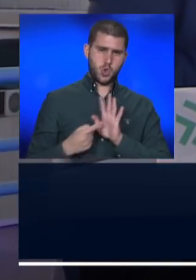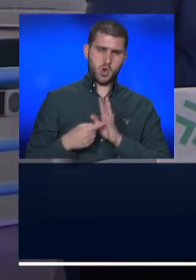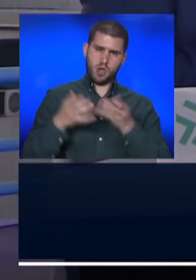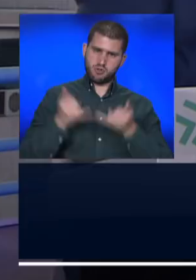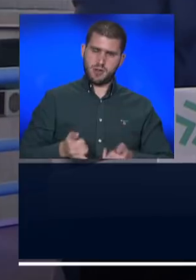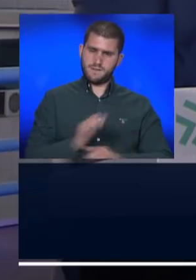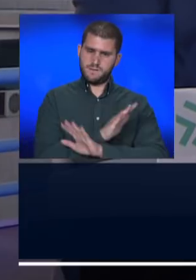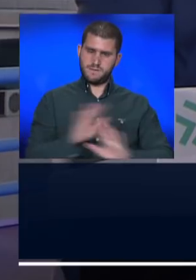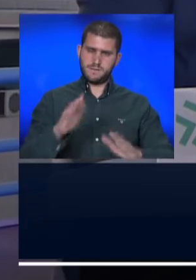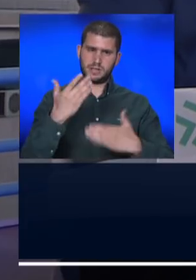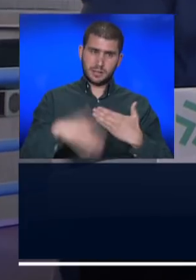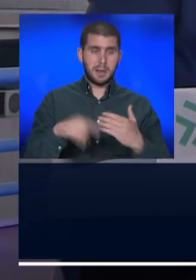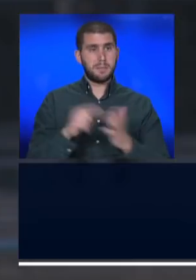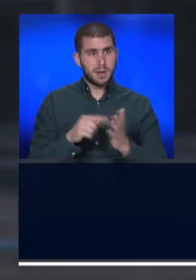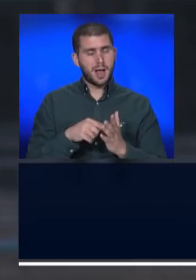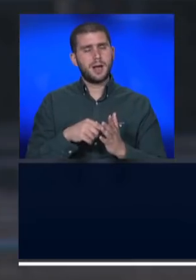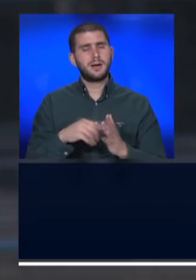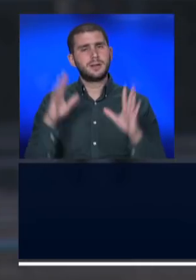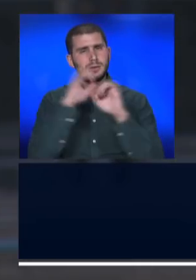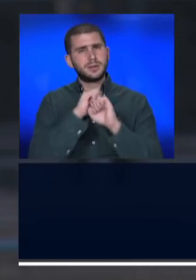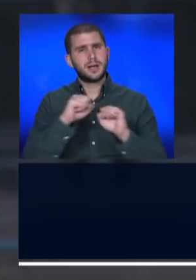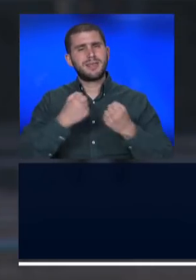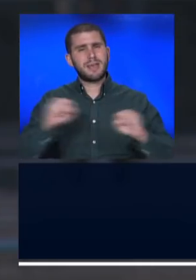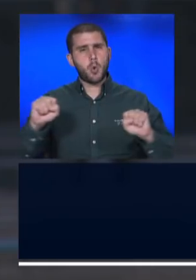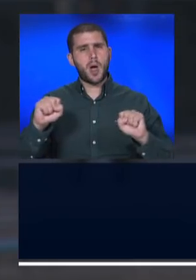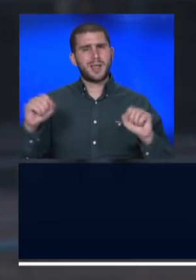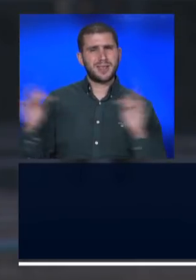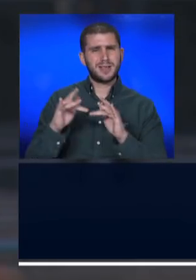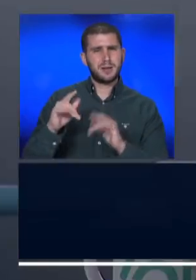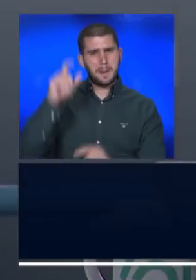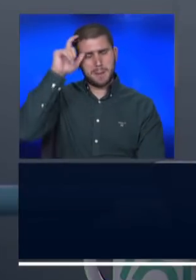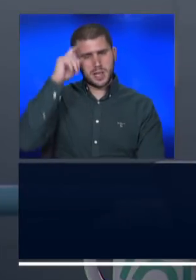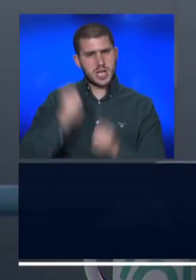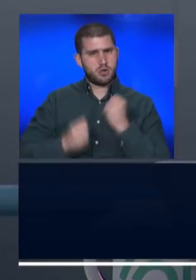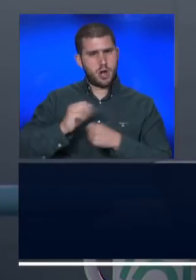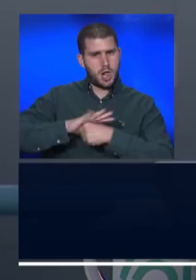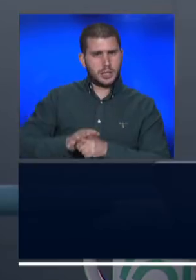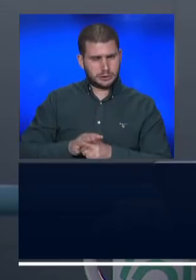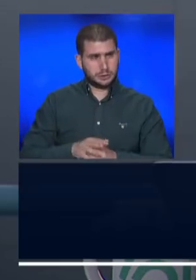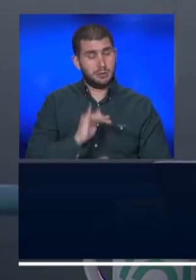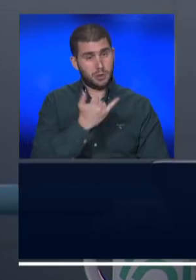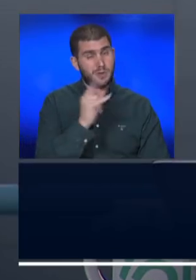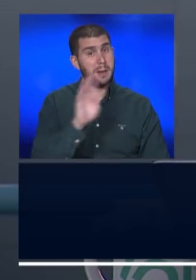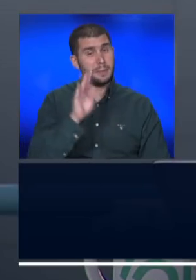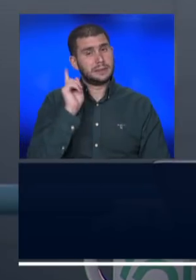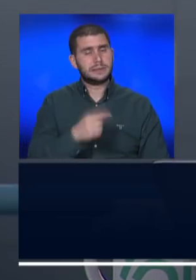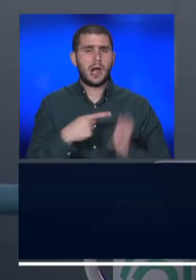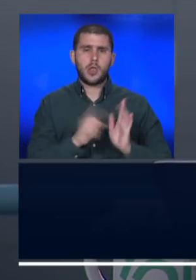הבייס הדמוקרטי קשה. אצל ביידן קשה. לא עושה לוחים קלים. לא. ונתניהו צריך להגיד שהוא לא נכנע, להראות שהוא לא